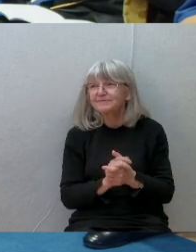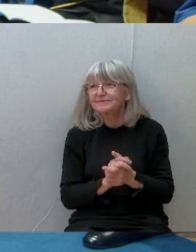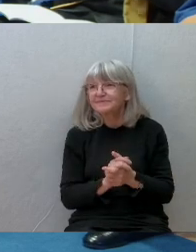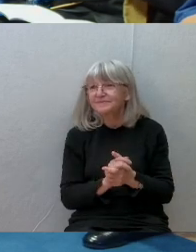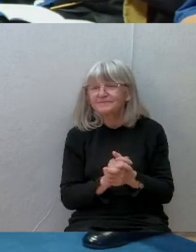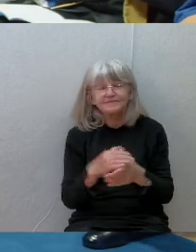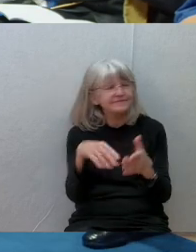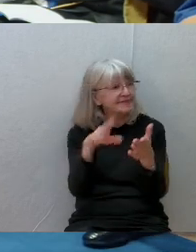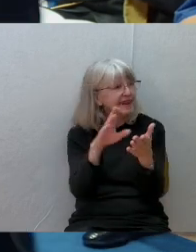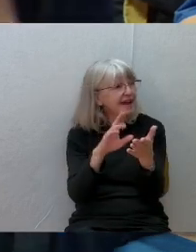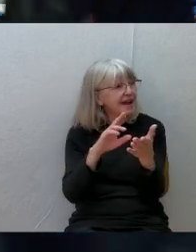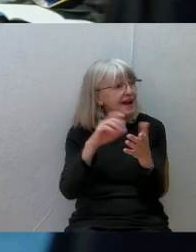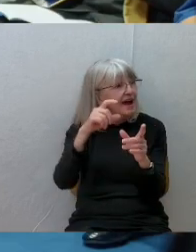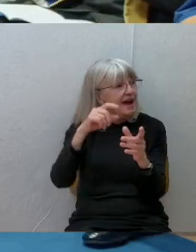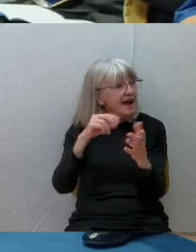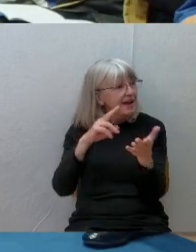Nitin Sharma.